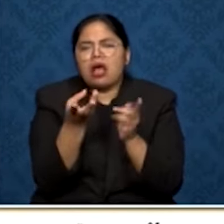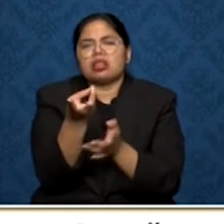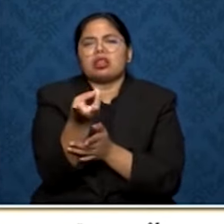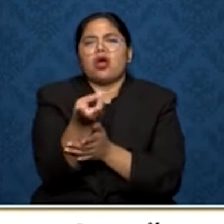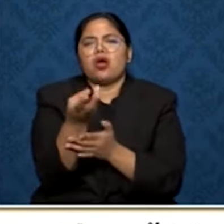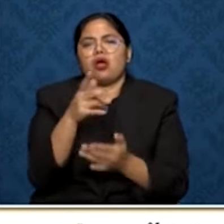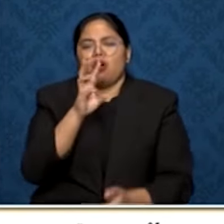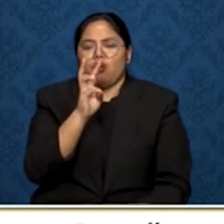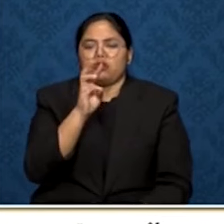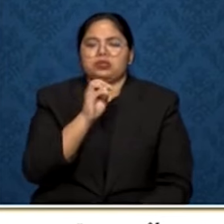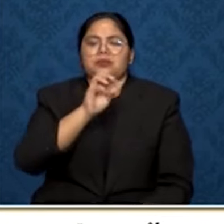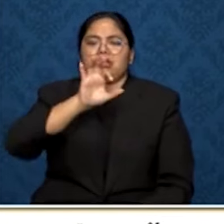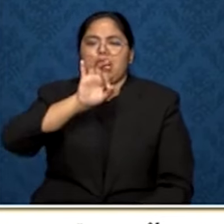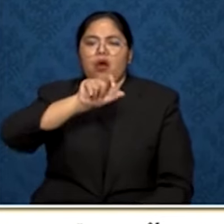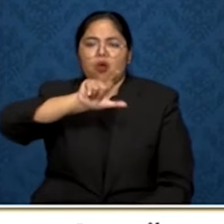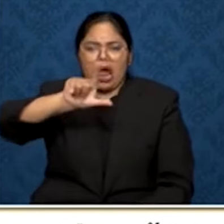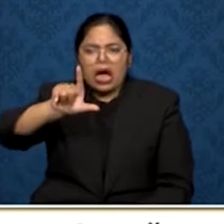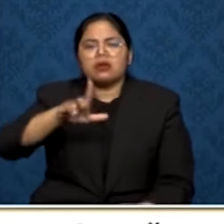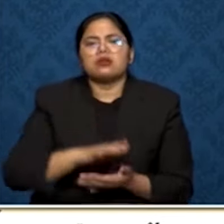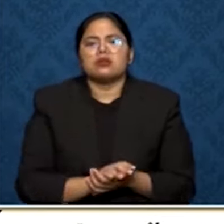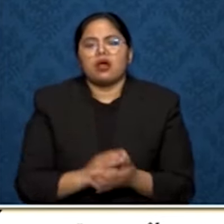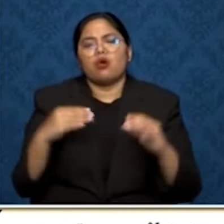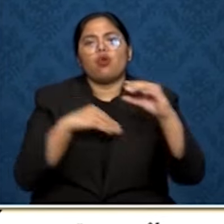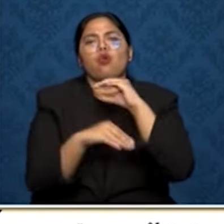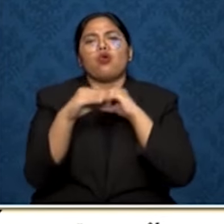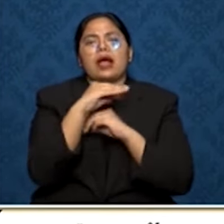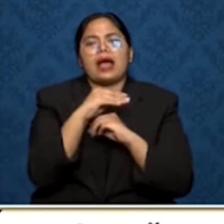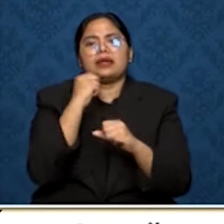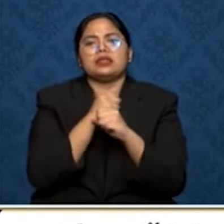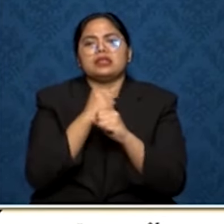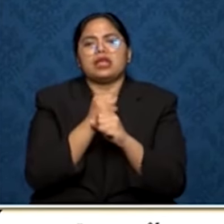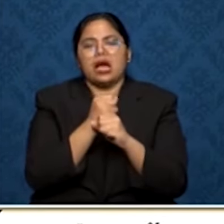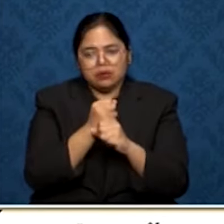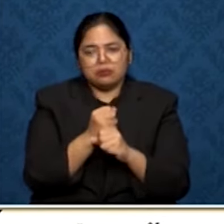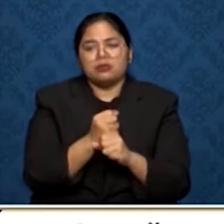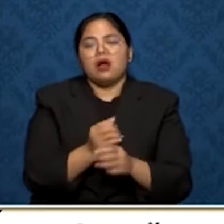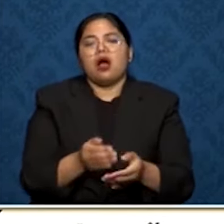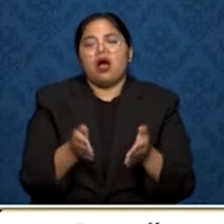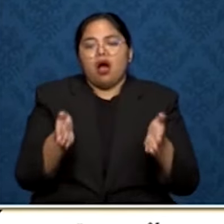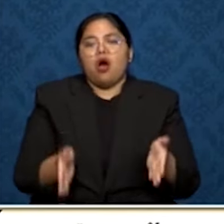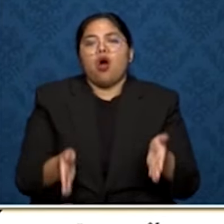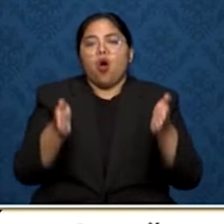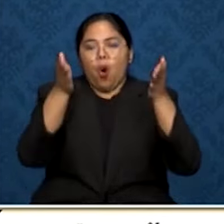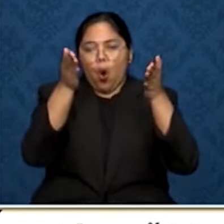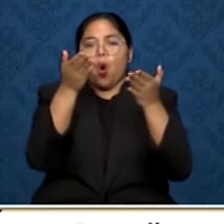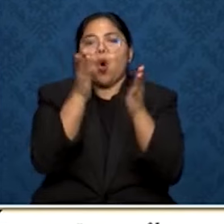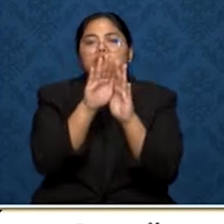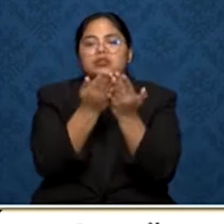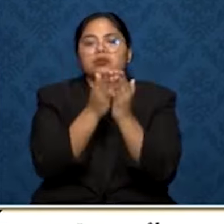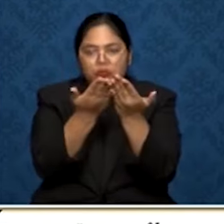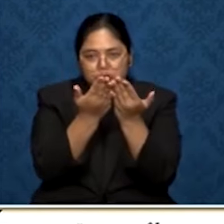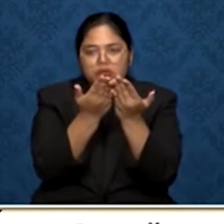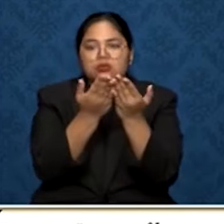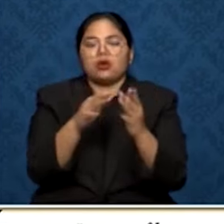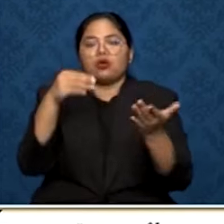69 ล้านบาทใช้ครับโครงการหอสมุเมืองกุงเทฟBOOK llega LANDnamark 550ล้านครัเพื่ไป